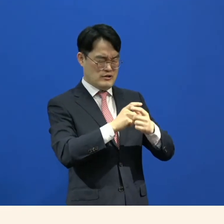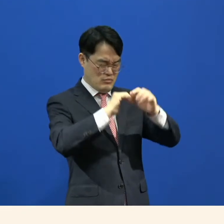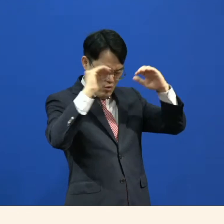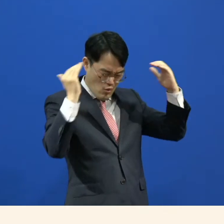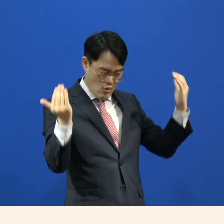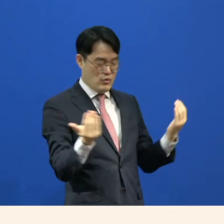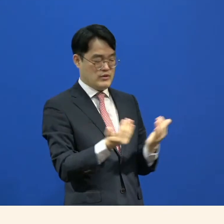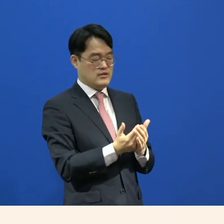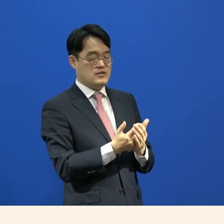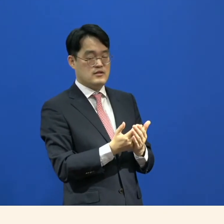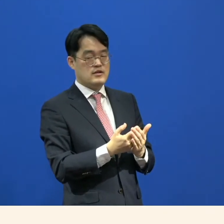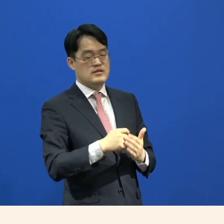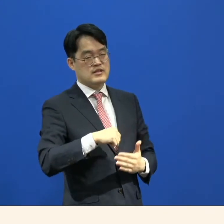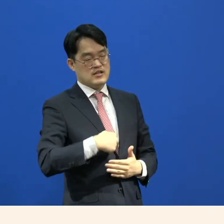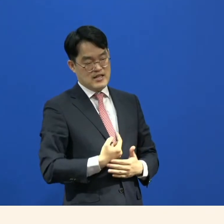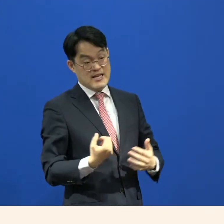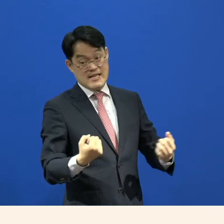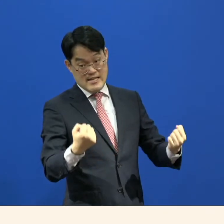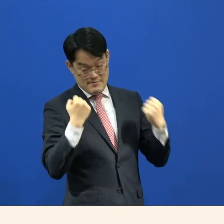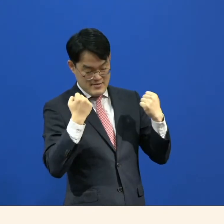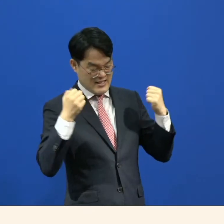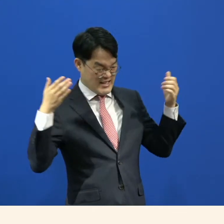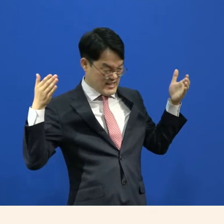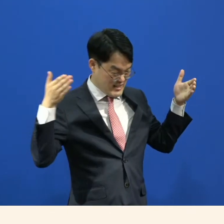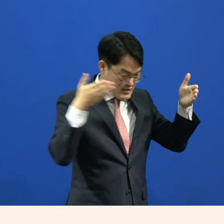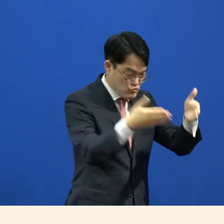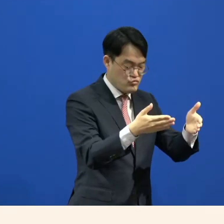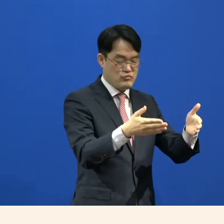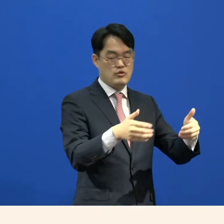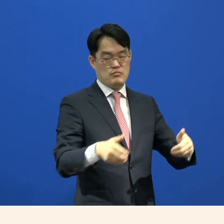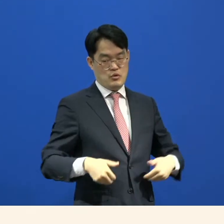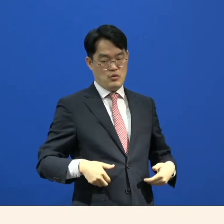그리고 자신이 주목받는 것이 유일한 인생의 목표가 되는 것입니다.